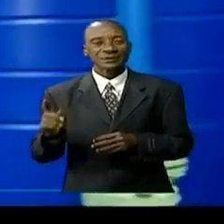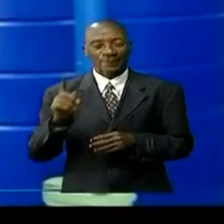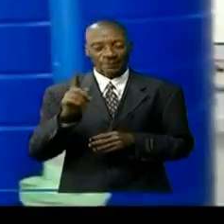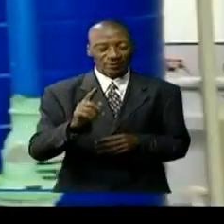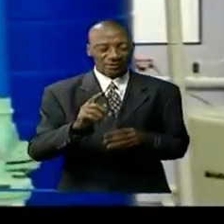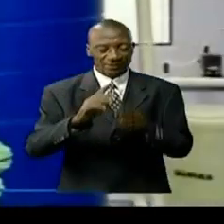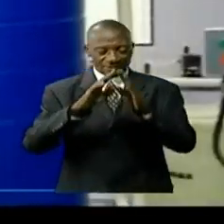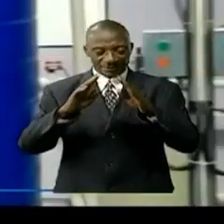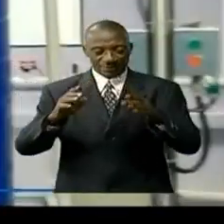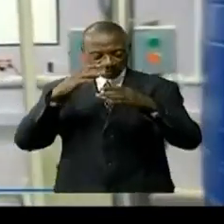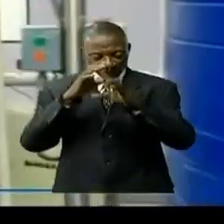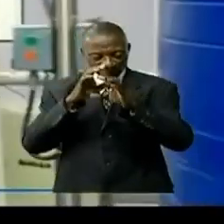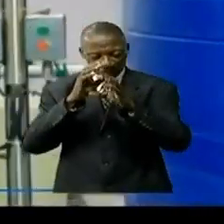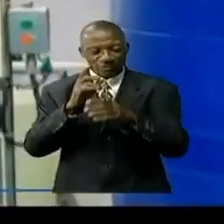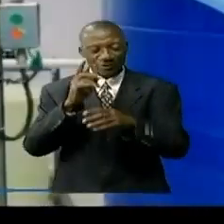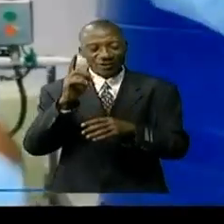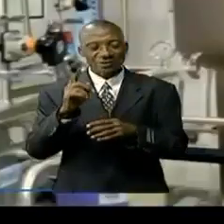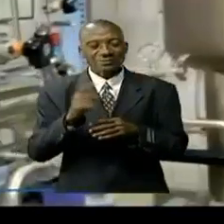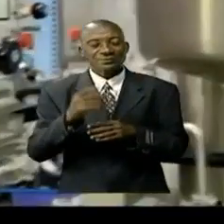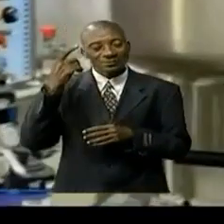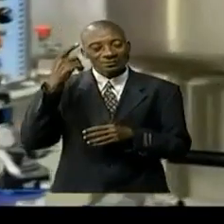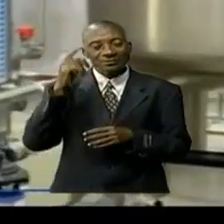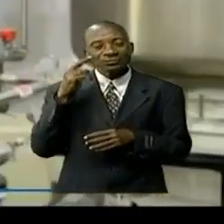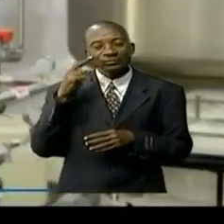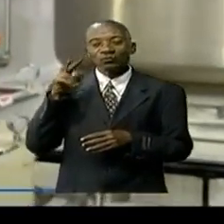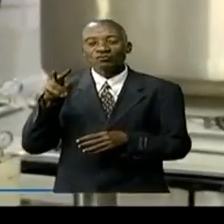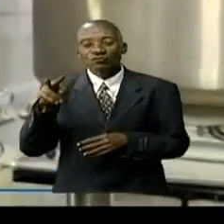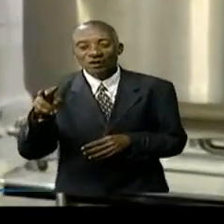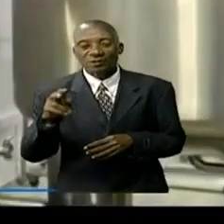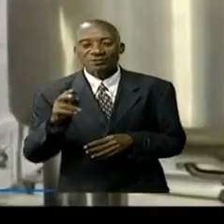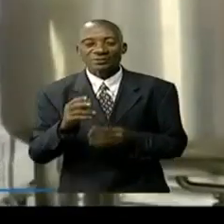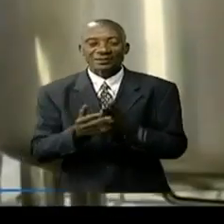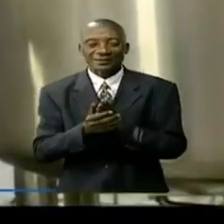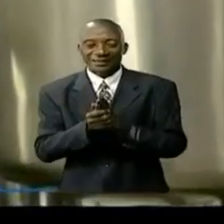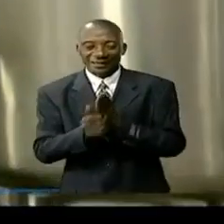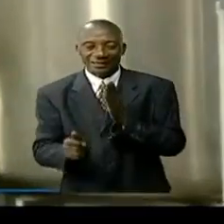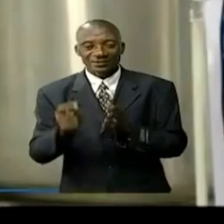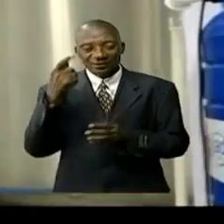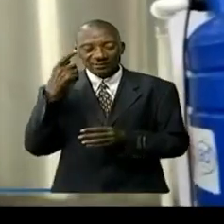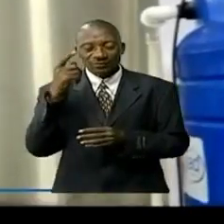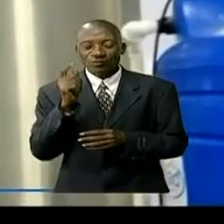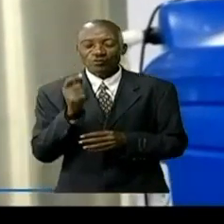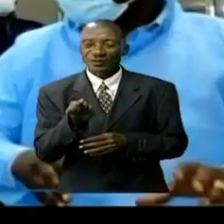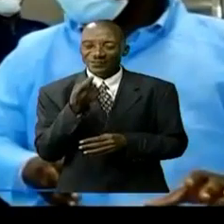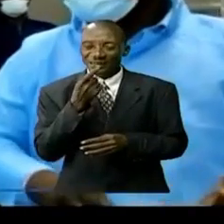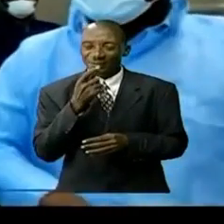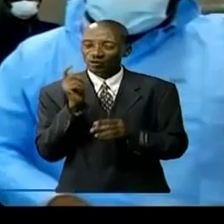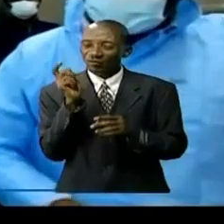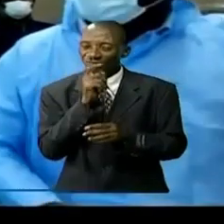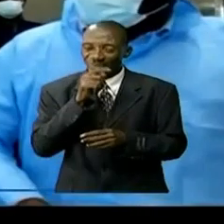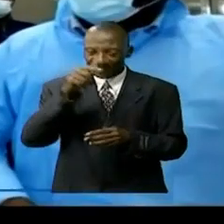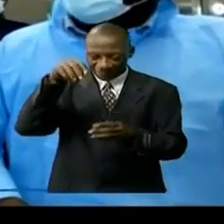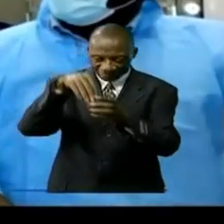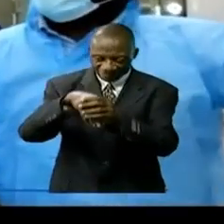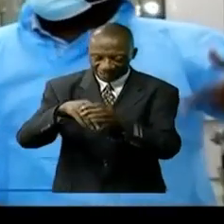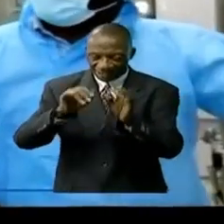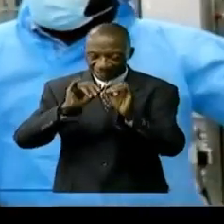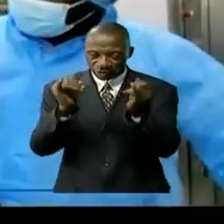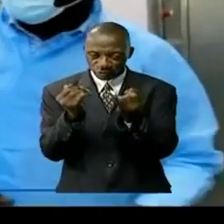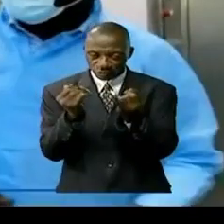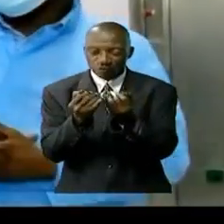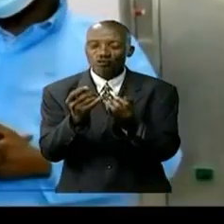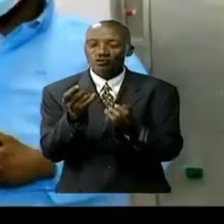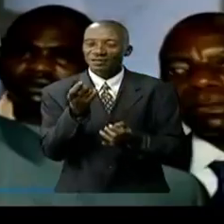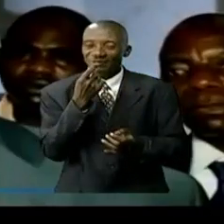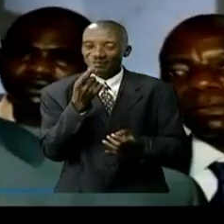laboratoire Arofar pour se rendre compte de la qualité des produits qui se fabriquent dans cette industrie pharmaceutique.